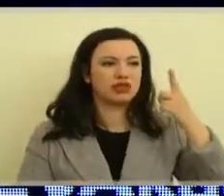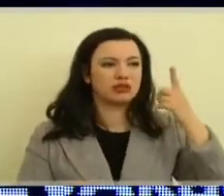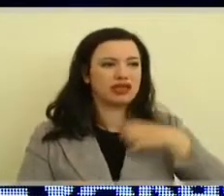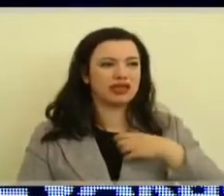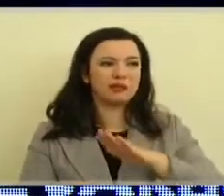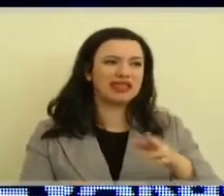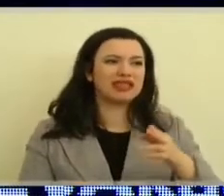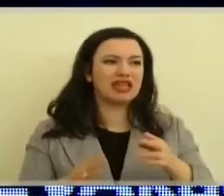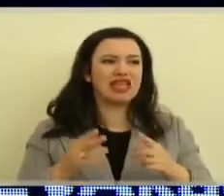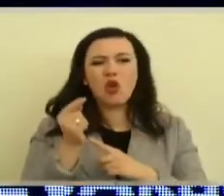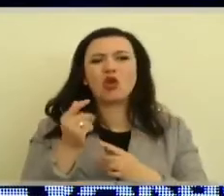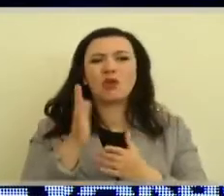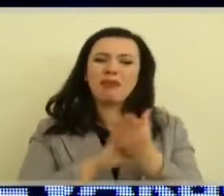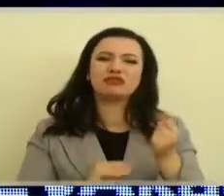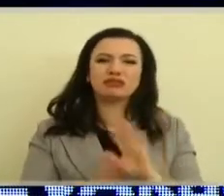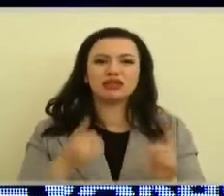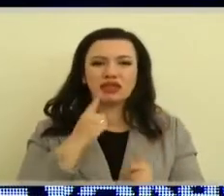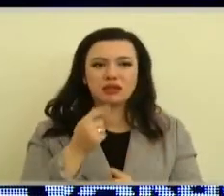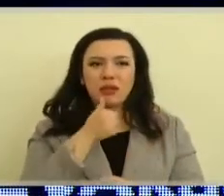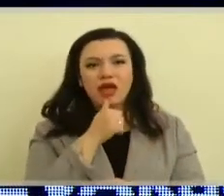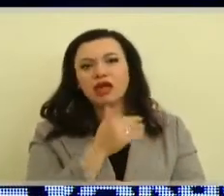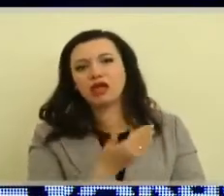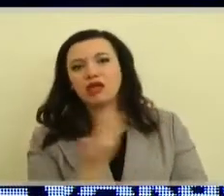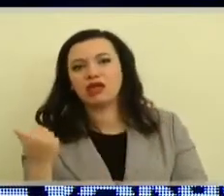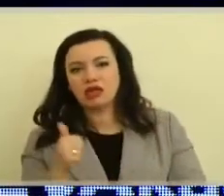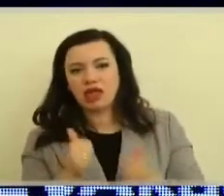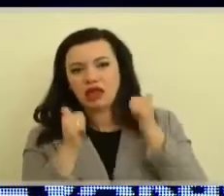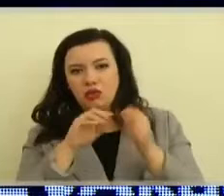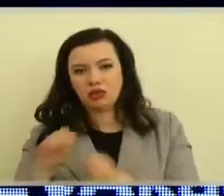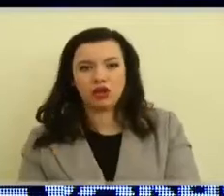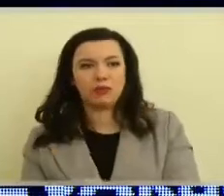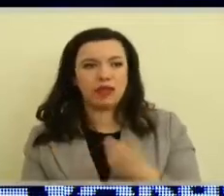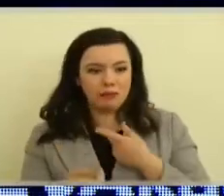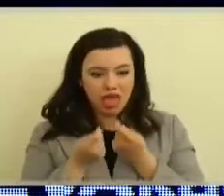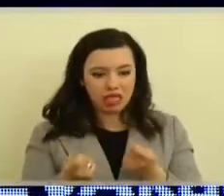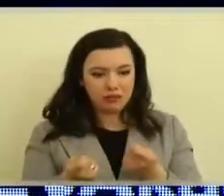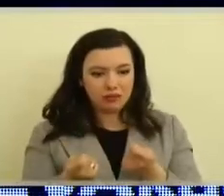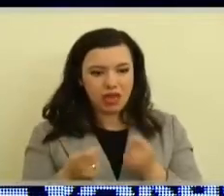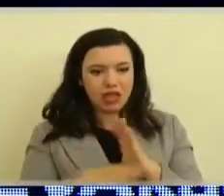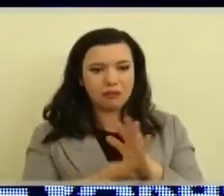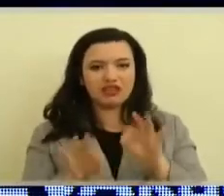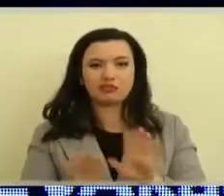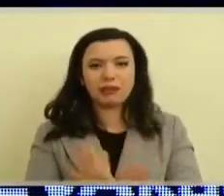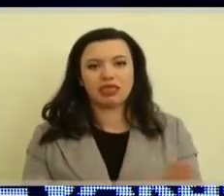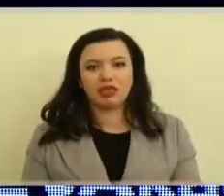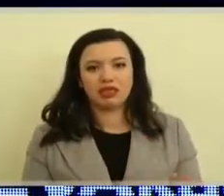kızın, ilkokul mezunu olur diyerek babamı geri gönderiyorlar. Benim eğitim hayatım başlamadan